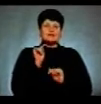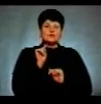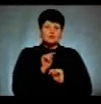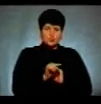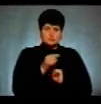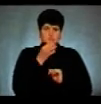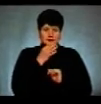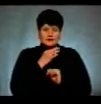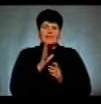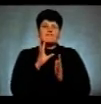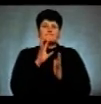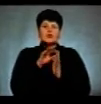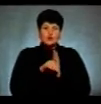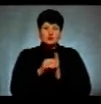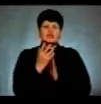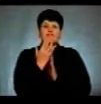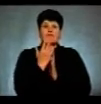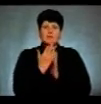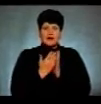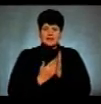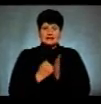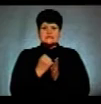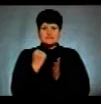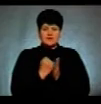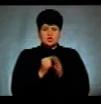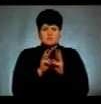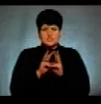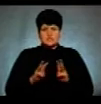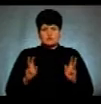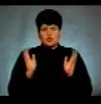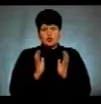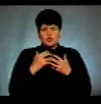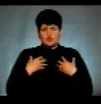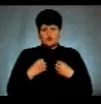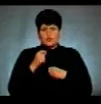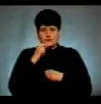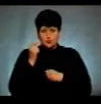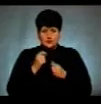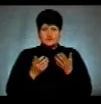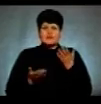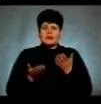засіб, який включений в перелік, який затверджений Міністерством охорони здоров'я України. Якщо